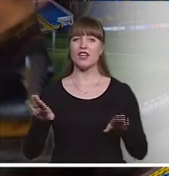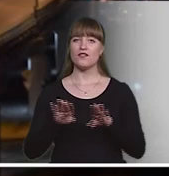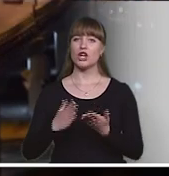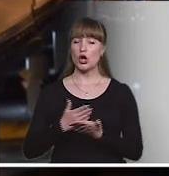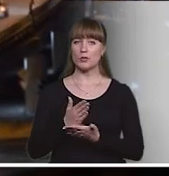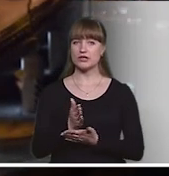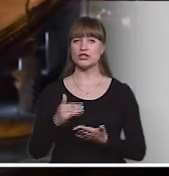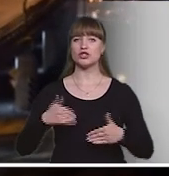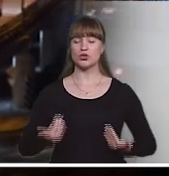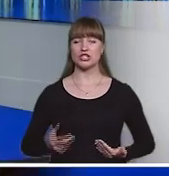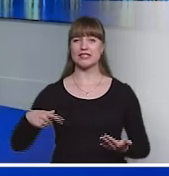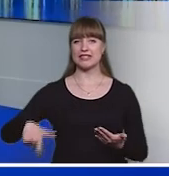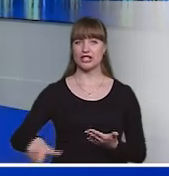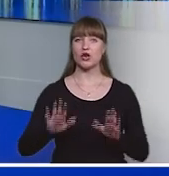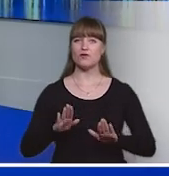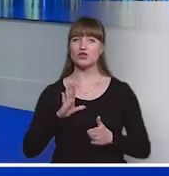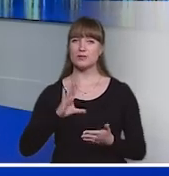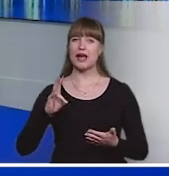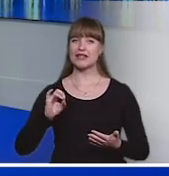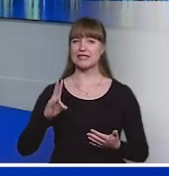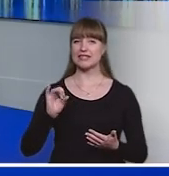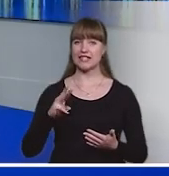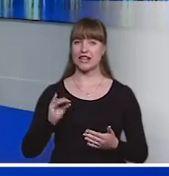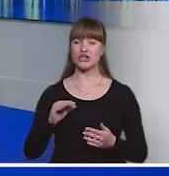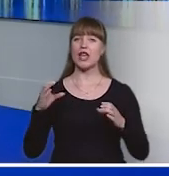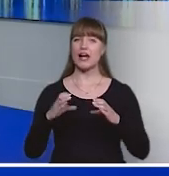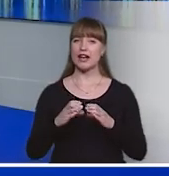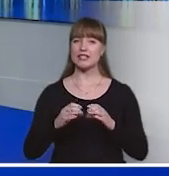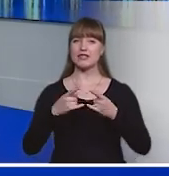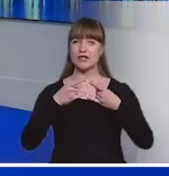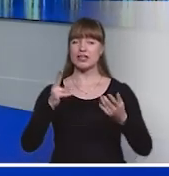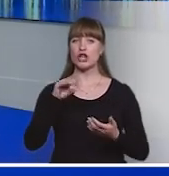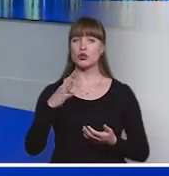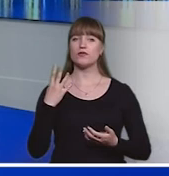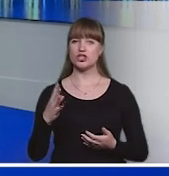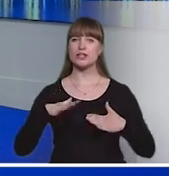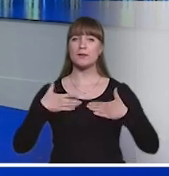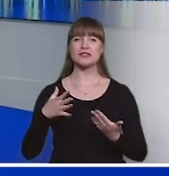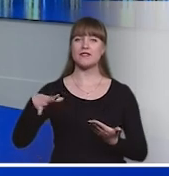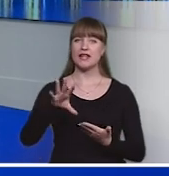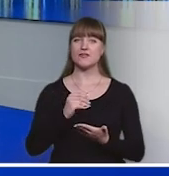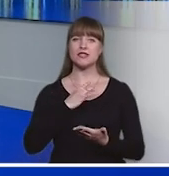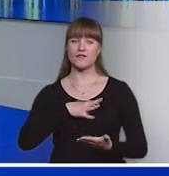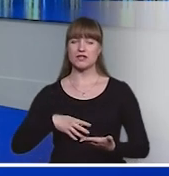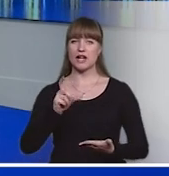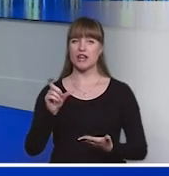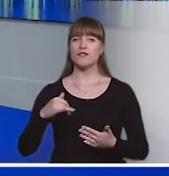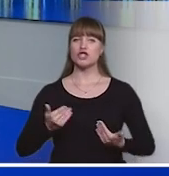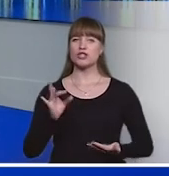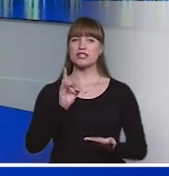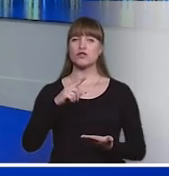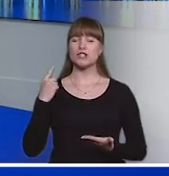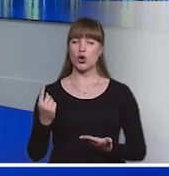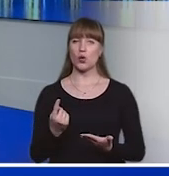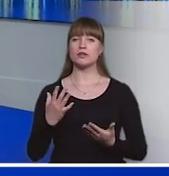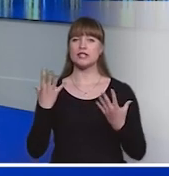Пока-пока. В таком русле течет жизнь на Дону. В студии была Анастасия Натальевич. Коллектив телеканала «Дон-24» поздравляет всех